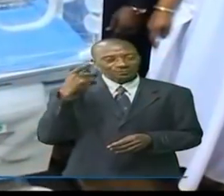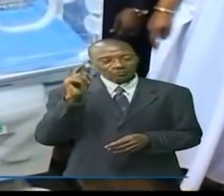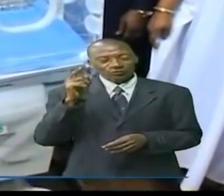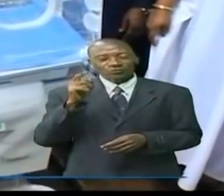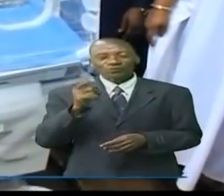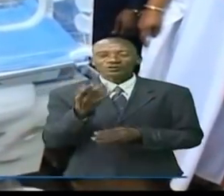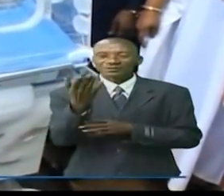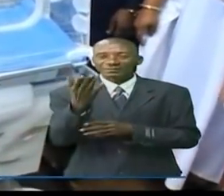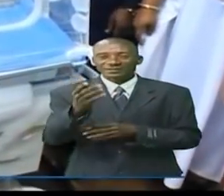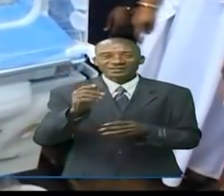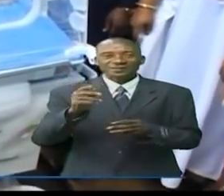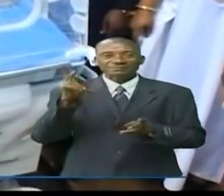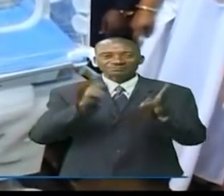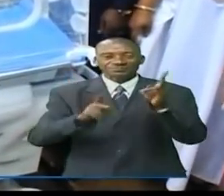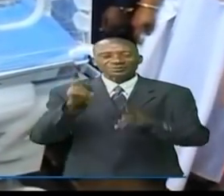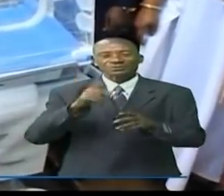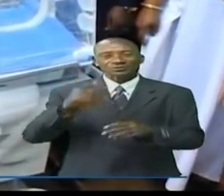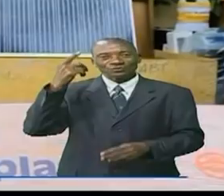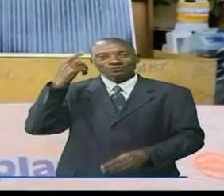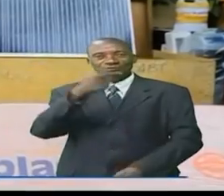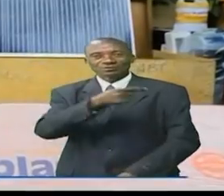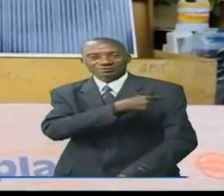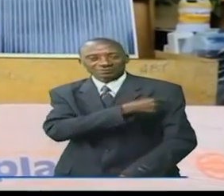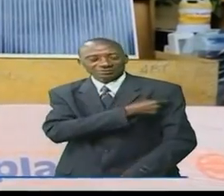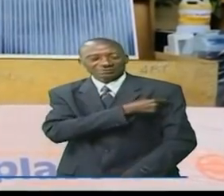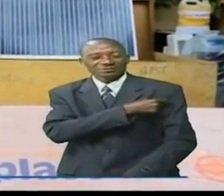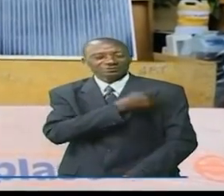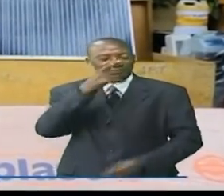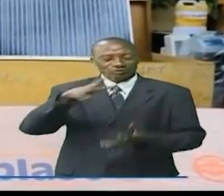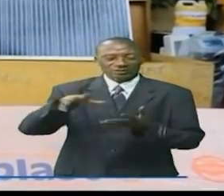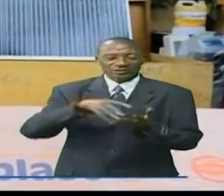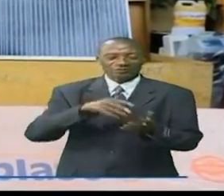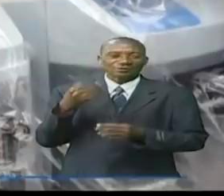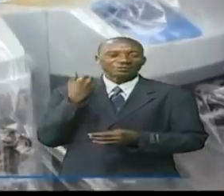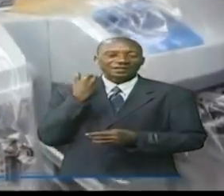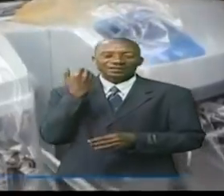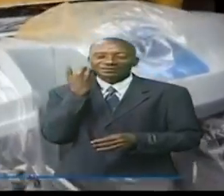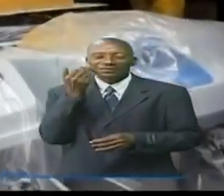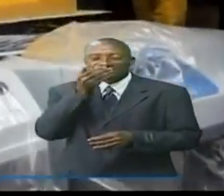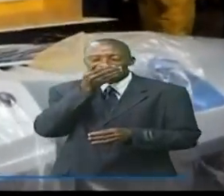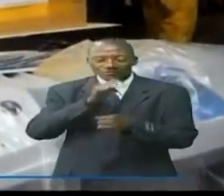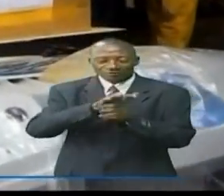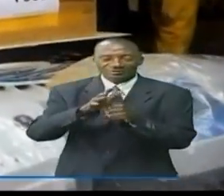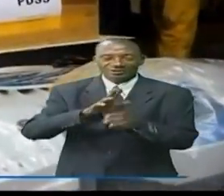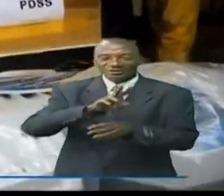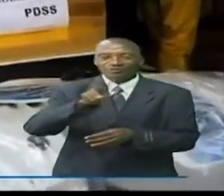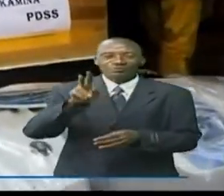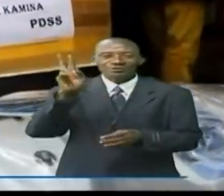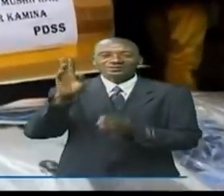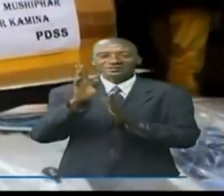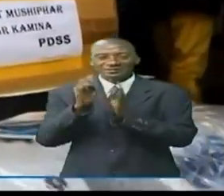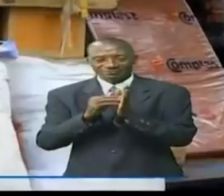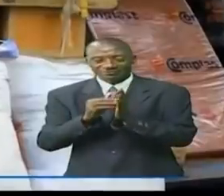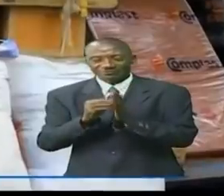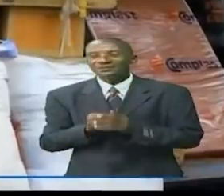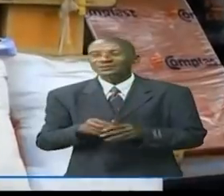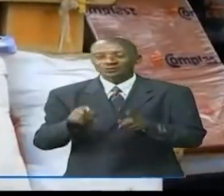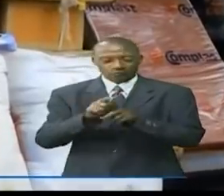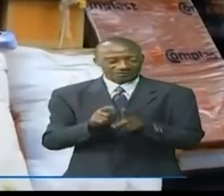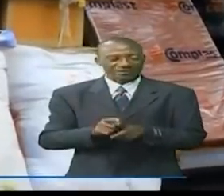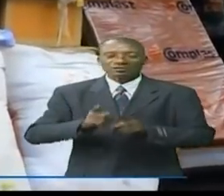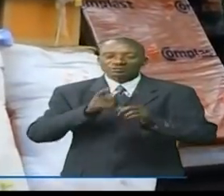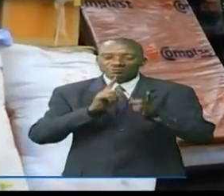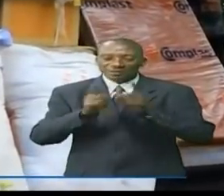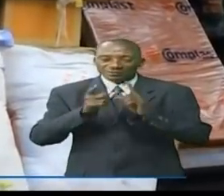quelques jours à passer avec la population du Haut-Lomami et une occasion de discuter avec les professionnels de santé publique de